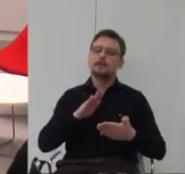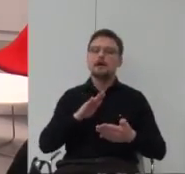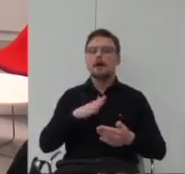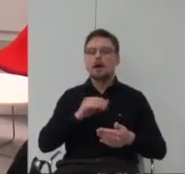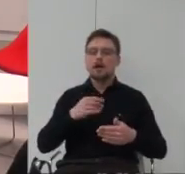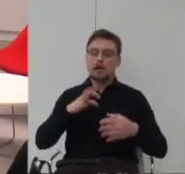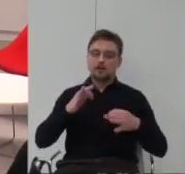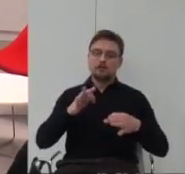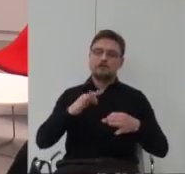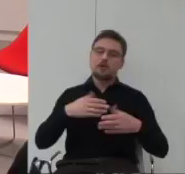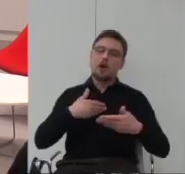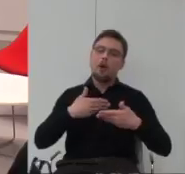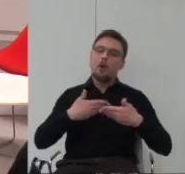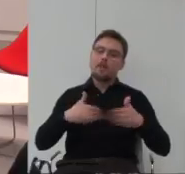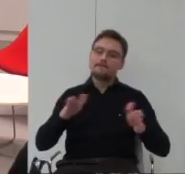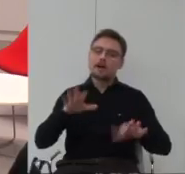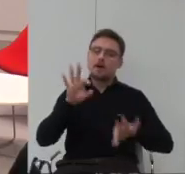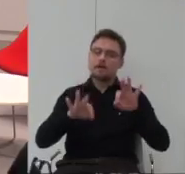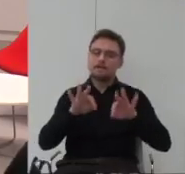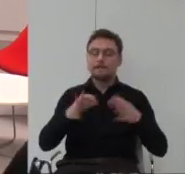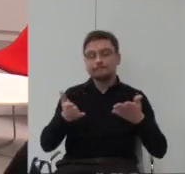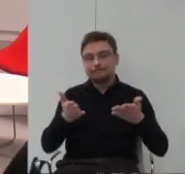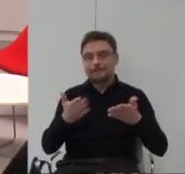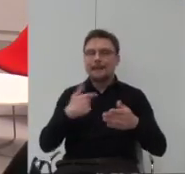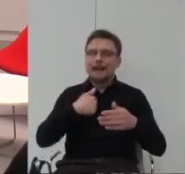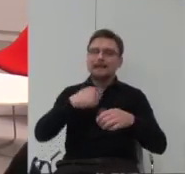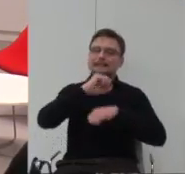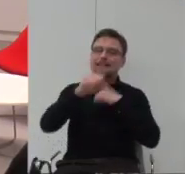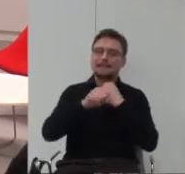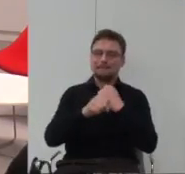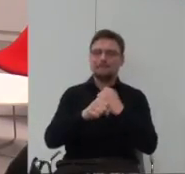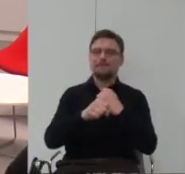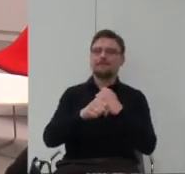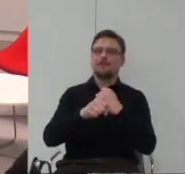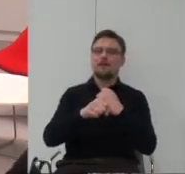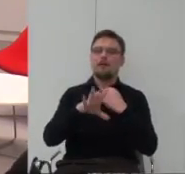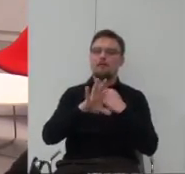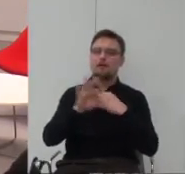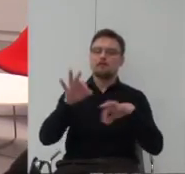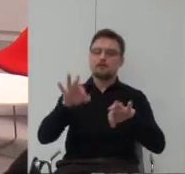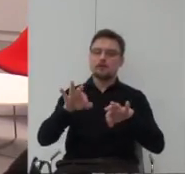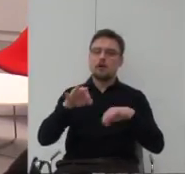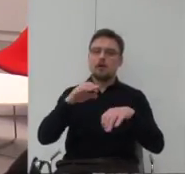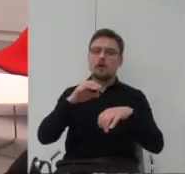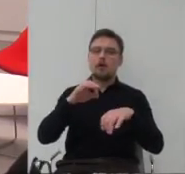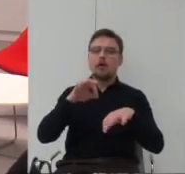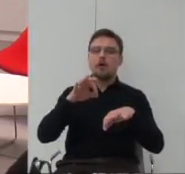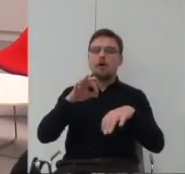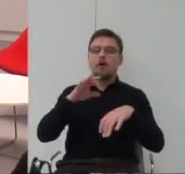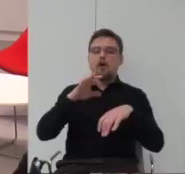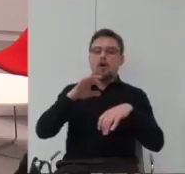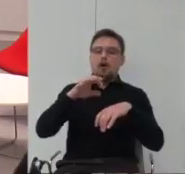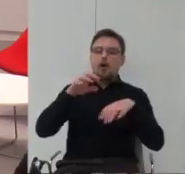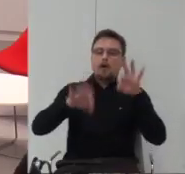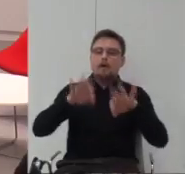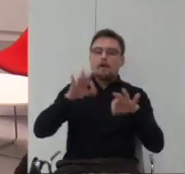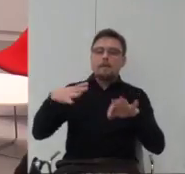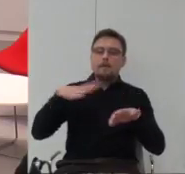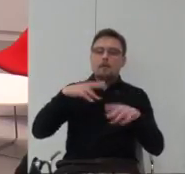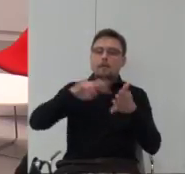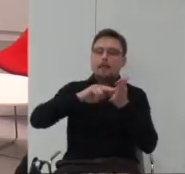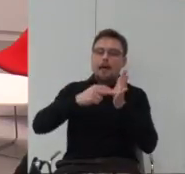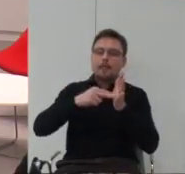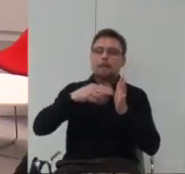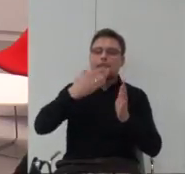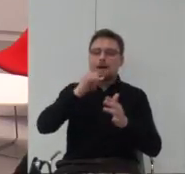Dzień dobry Państwu, jest mi bardzo miło. Przyznam szczerze, że ten zaszczyt otwarcia dzisiejszy przypadł mi trochę w zastępstwie,